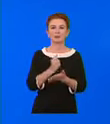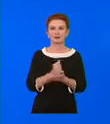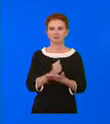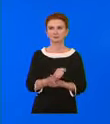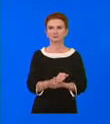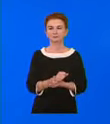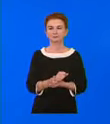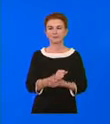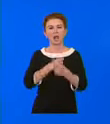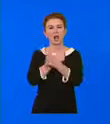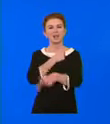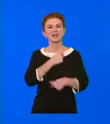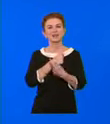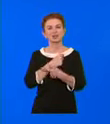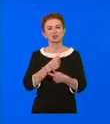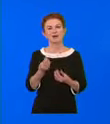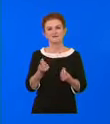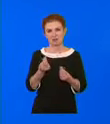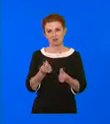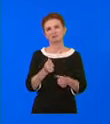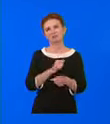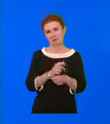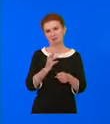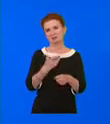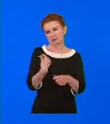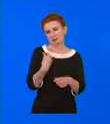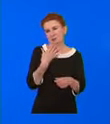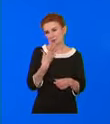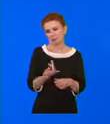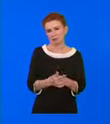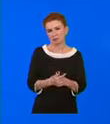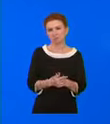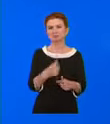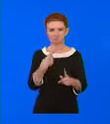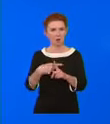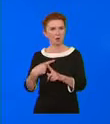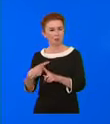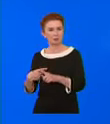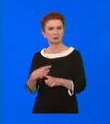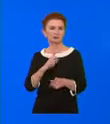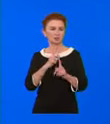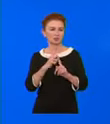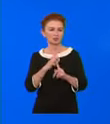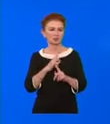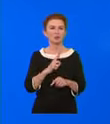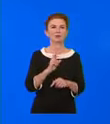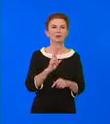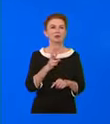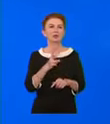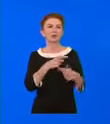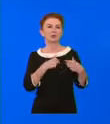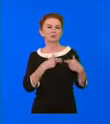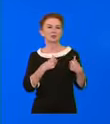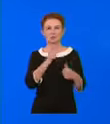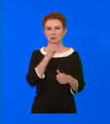jest na takim etapie, na jakim zakładaliśmy. Toczą się pozytywne rozmowy z Komisją Europejską, również z